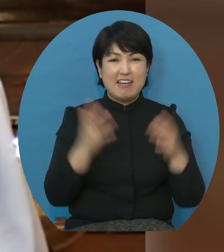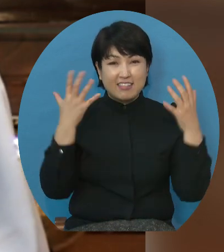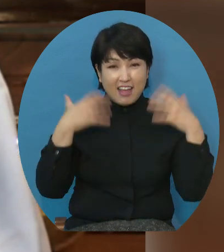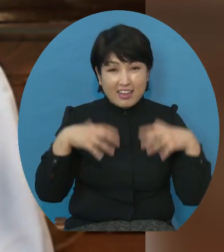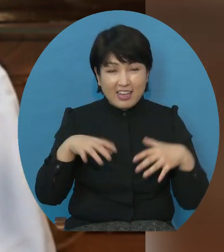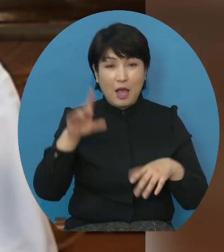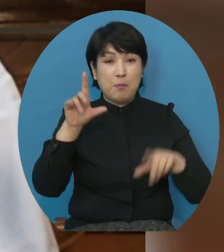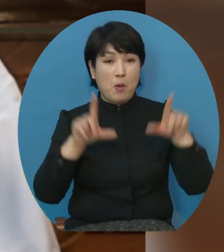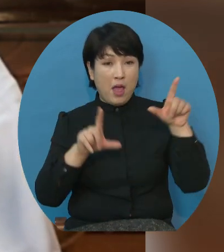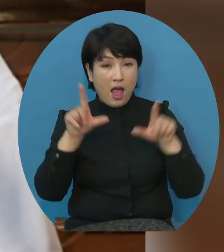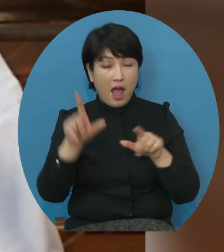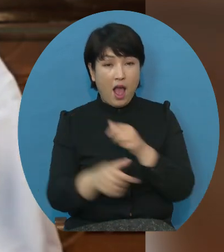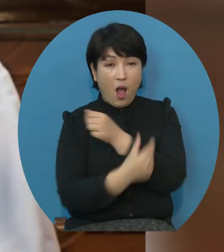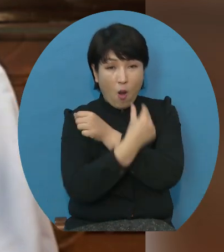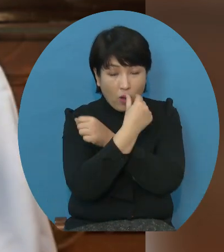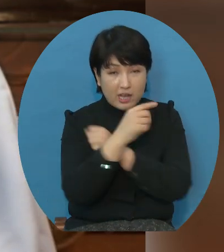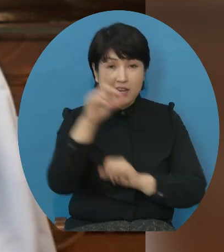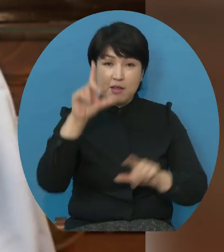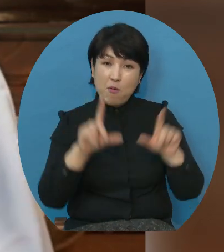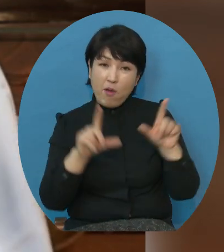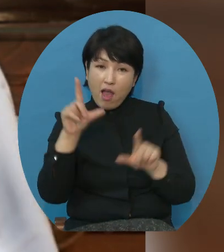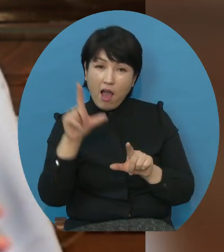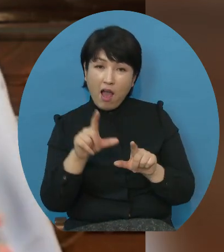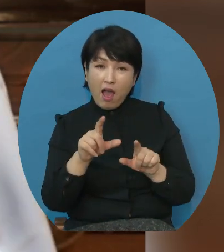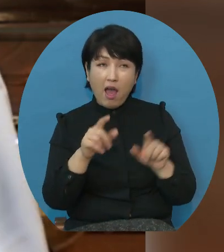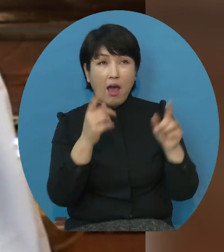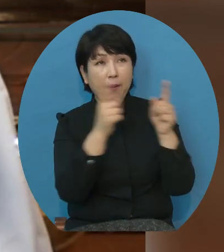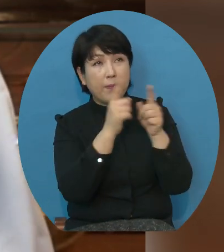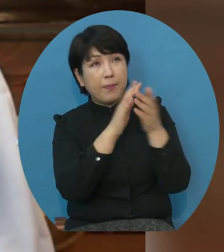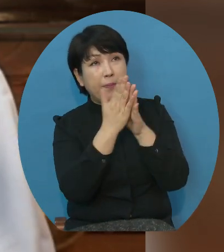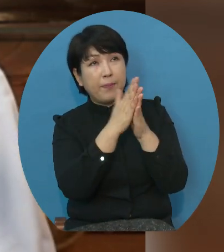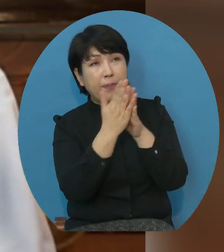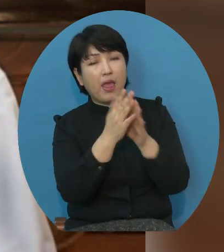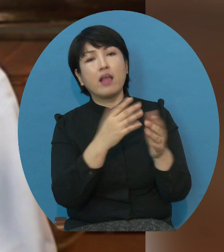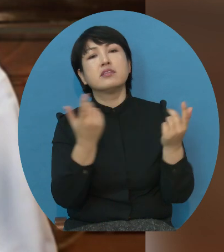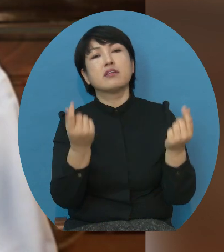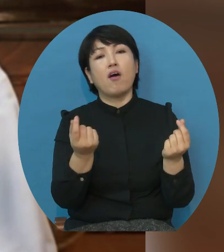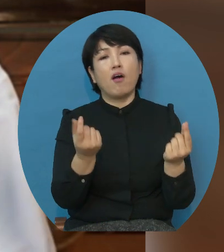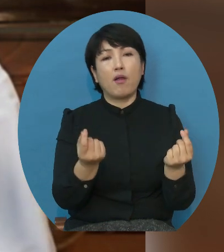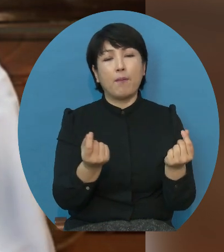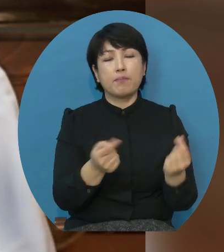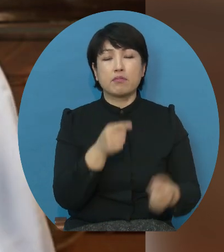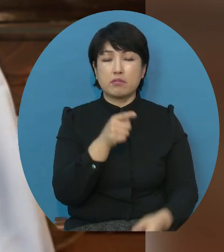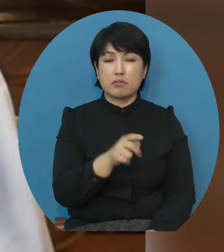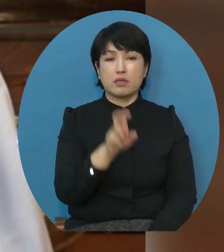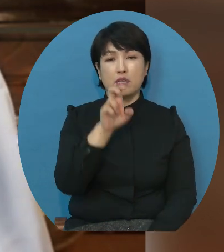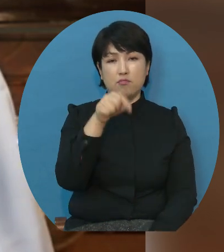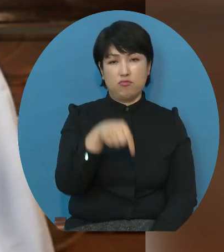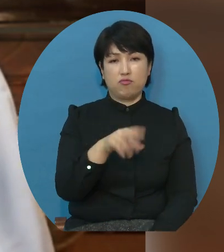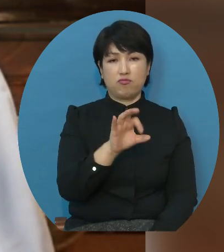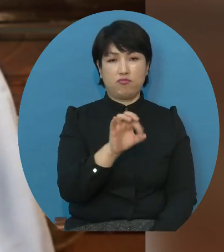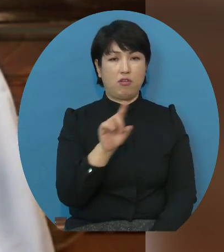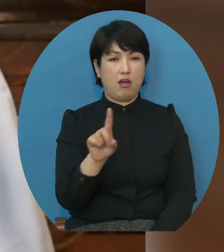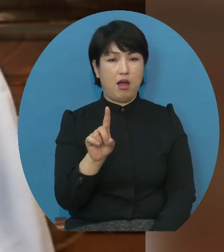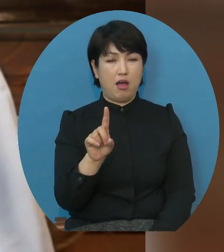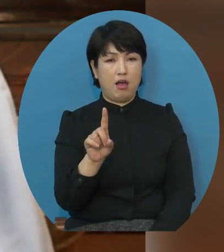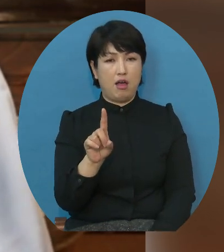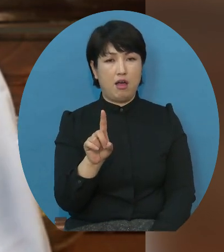사제 모양도 됐다가 국회 모양도 됐다가 하는 것처럼 이것이 뭐라